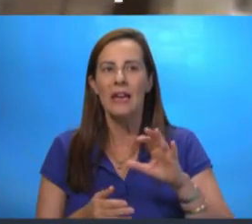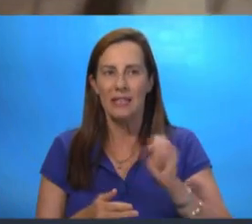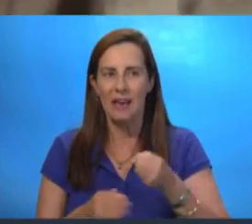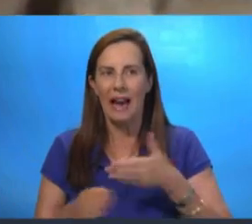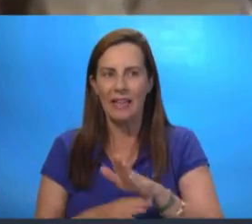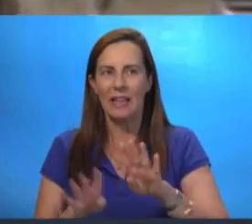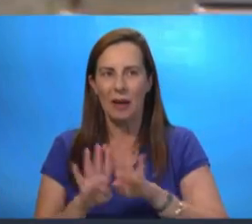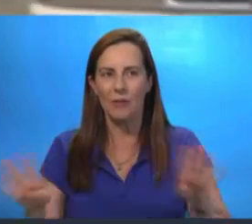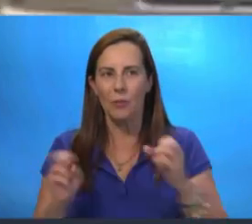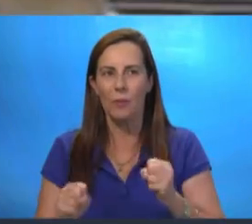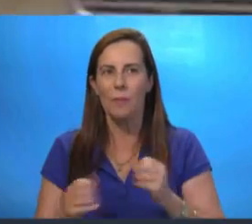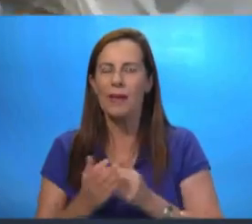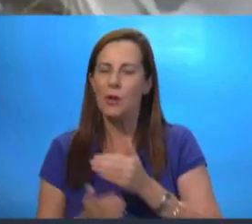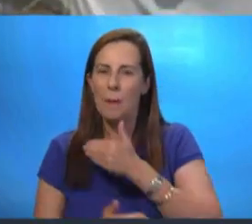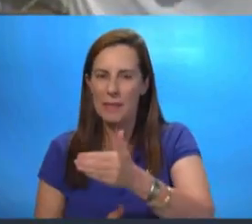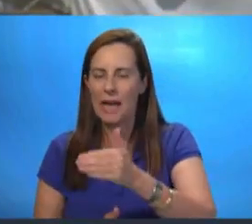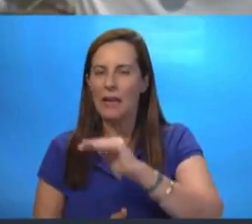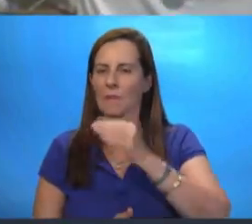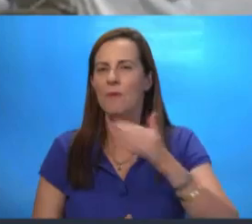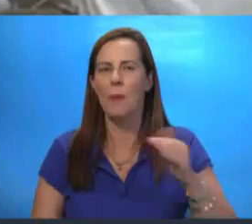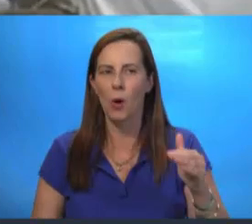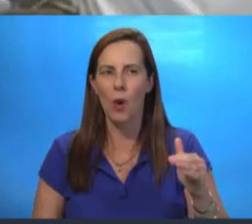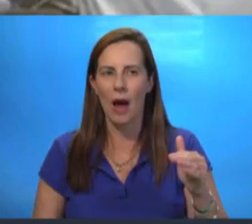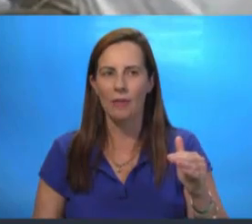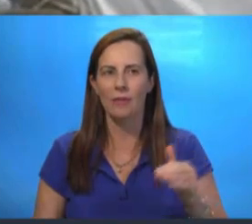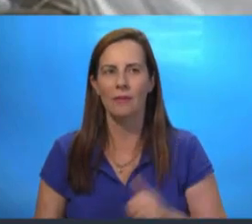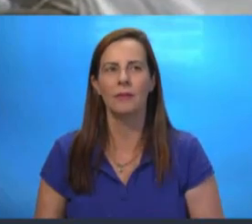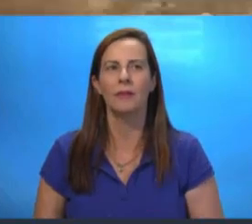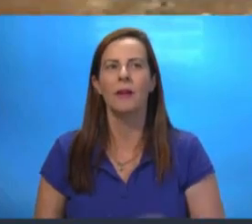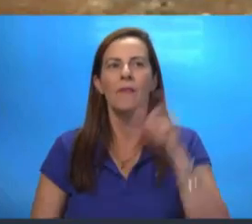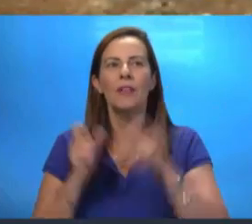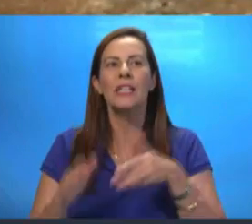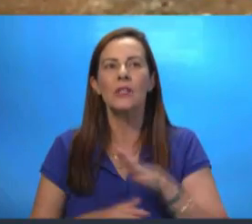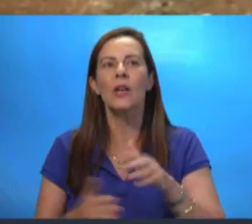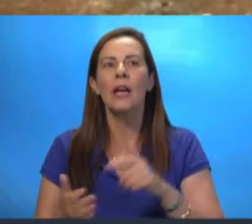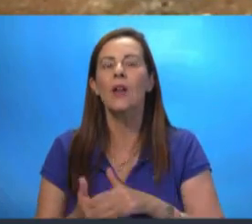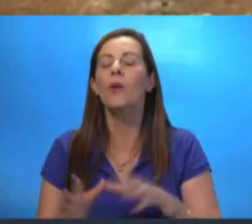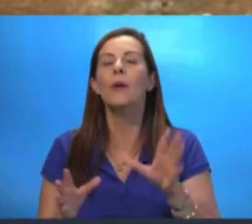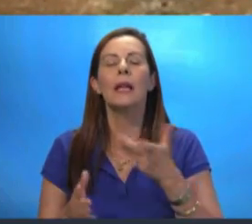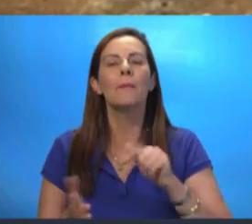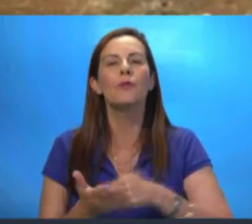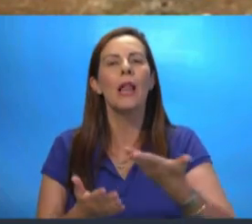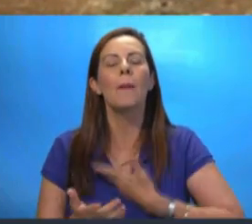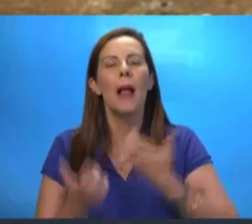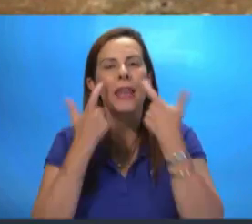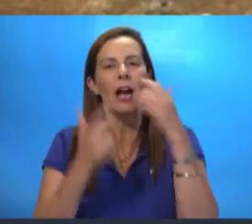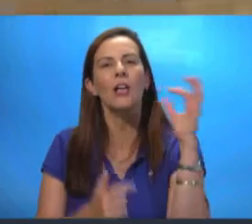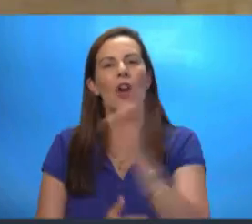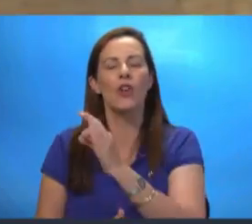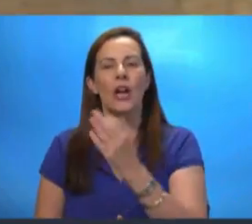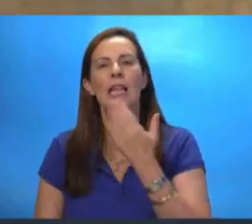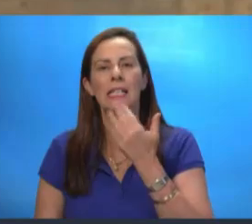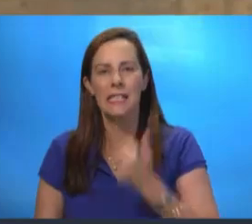السياج الامني من الجهه الشرقيه من الجولان وستدخل المدنيين ليكونوا بحماية دولة